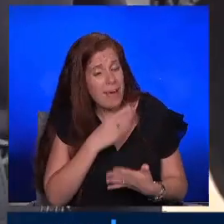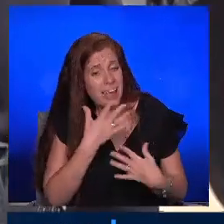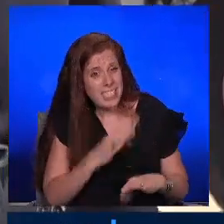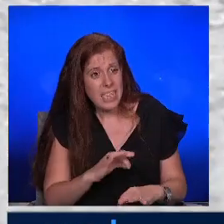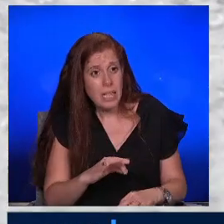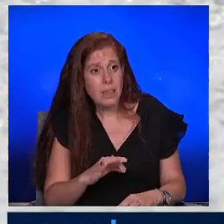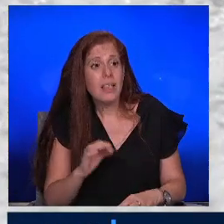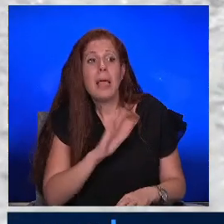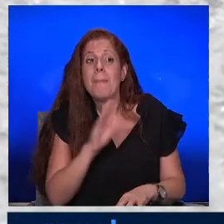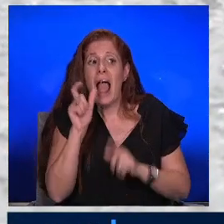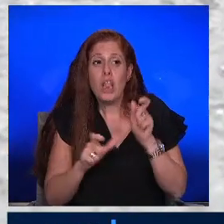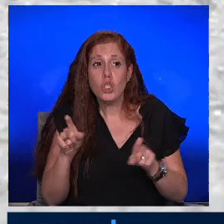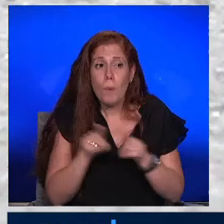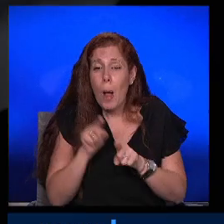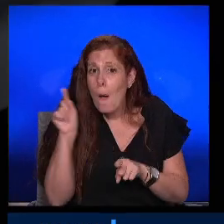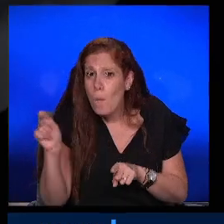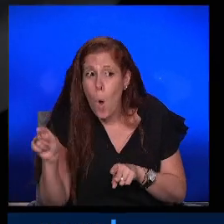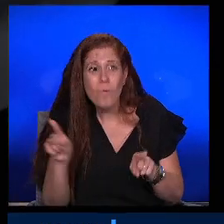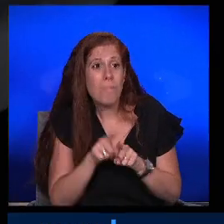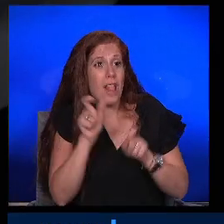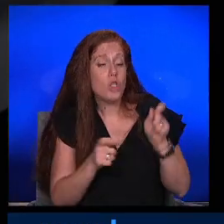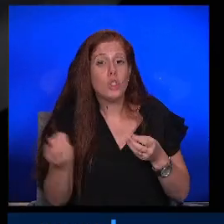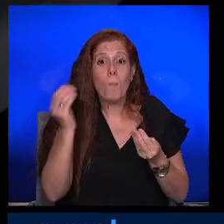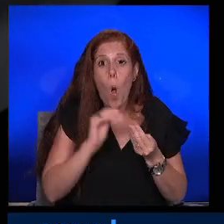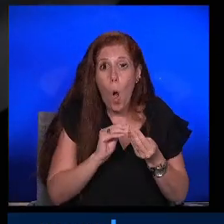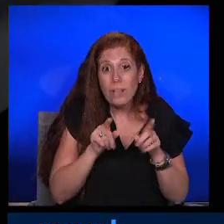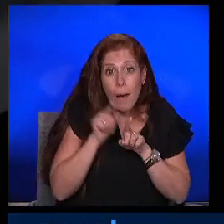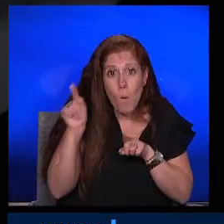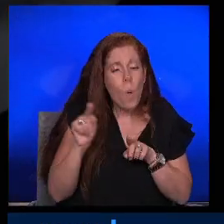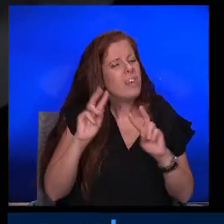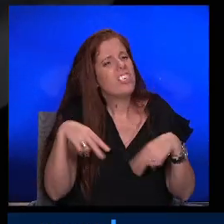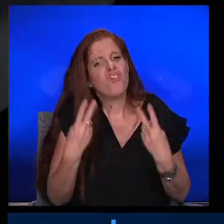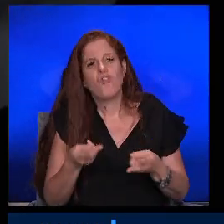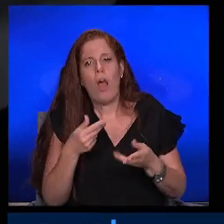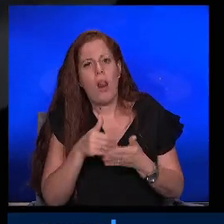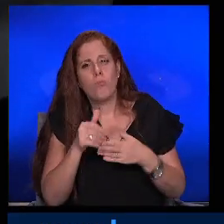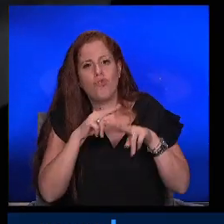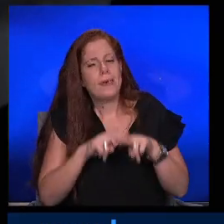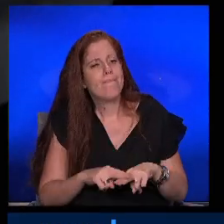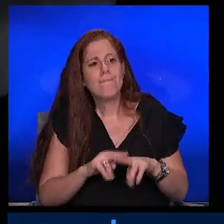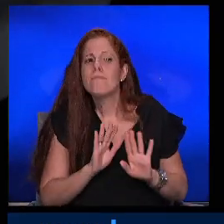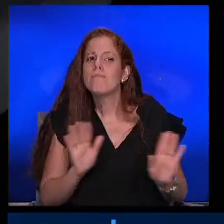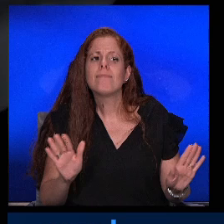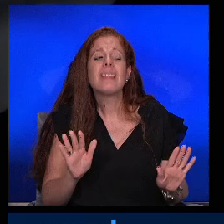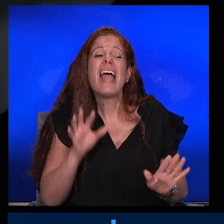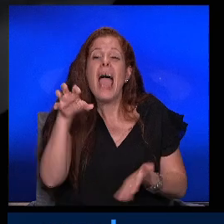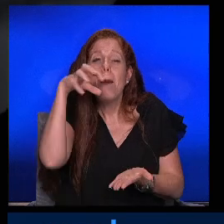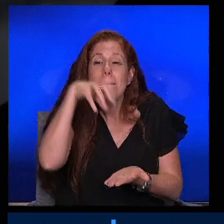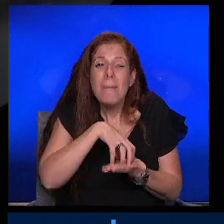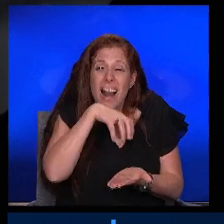אנשים ובלי אנשים נוספים כמותו, אנחנו לא נצליח להחזיק. הם לב, ליבת,